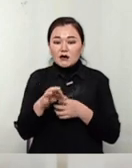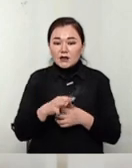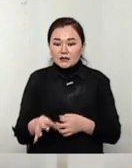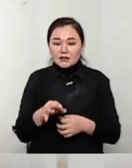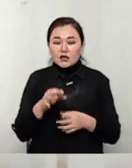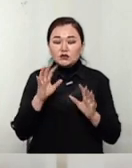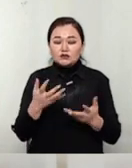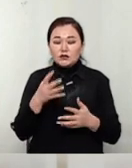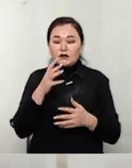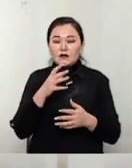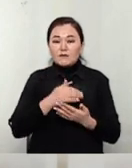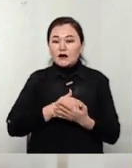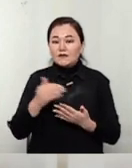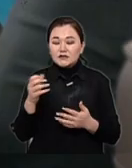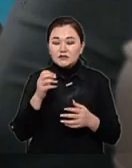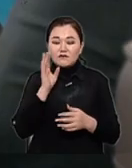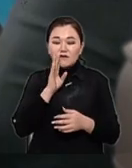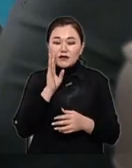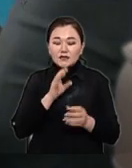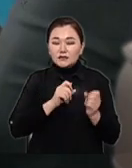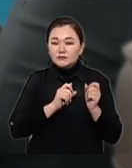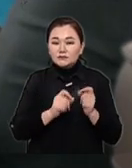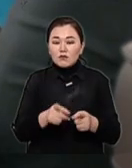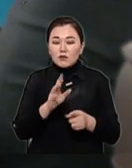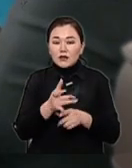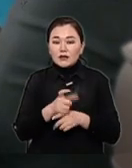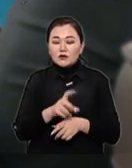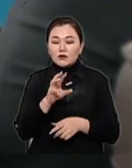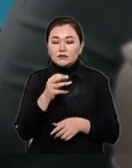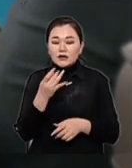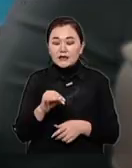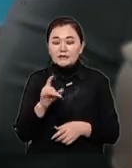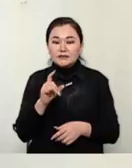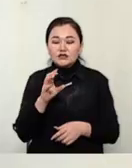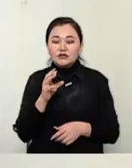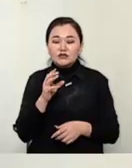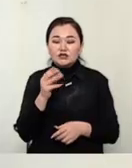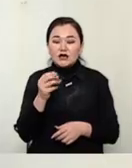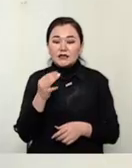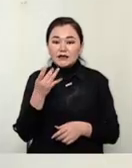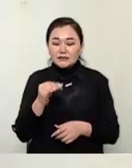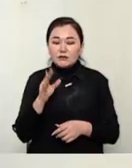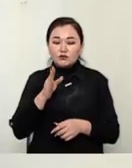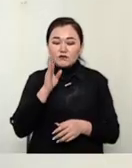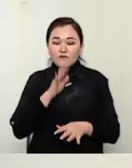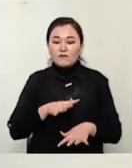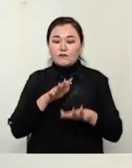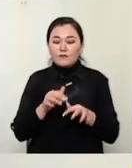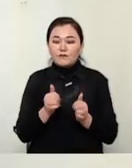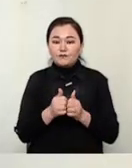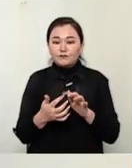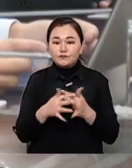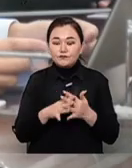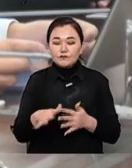областях в случае повышенного сброса воды. Шардаринского и Куксарайского водохранилищ будут потоплены